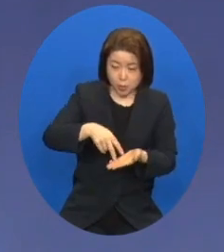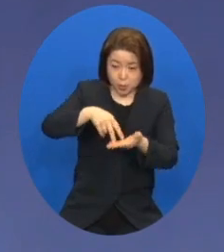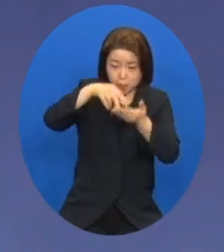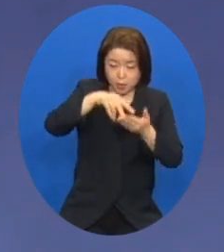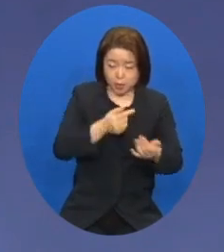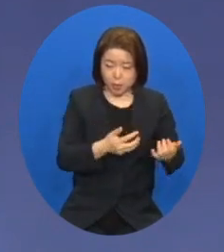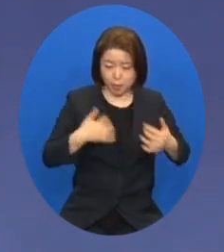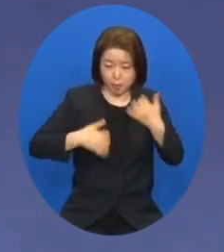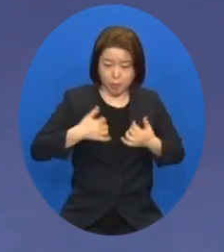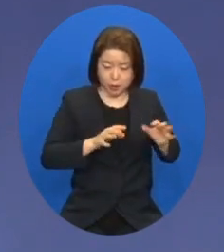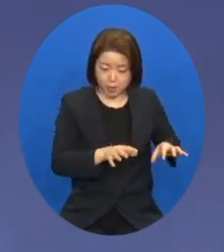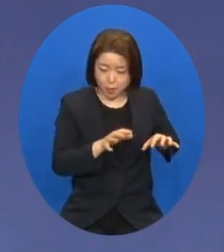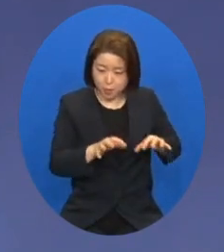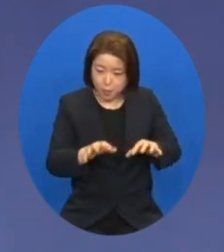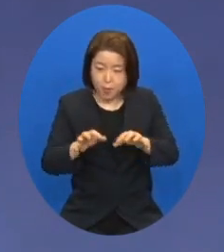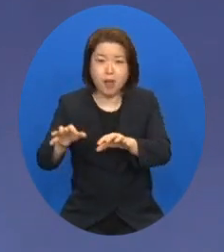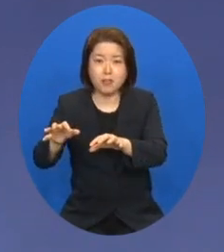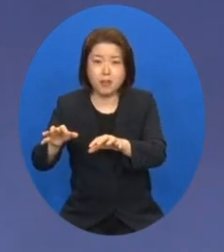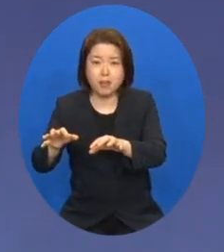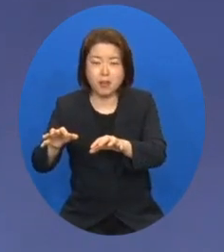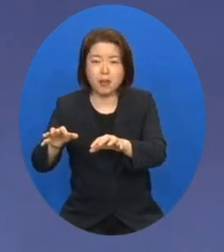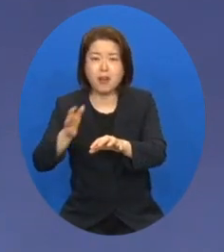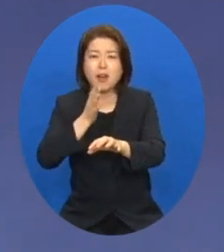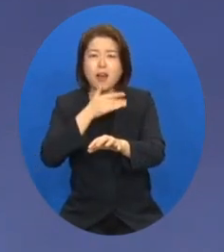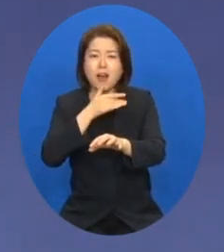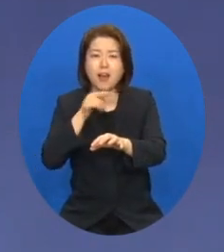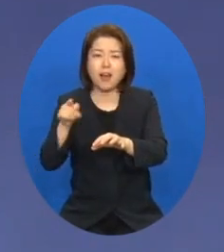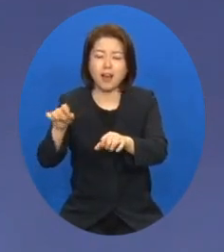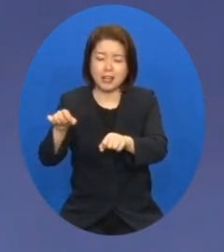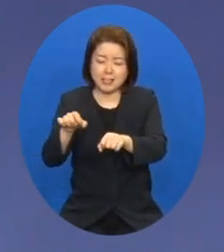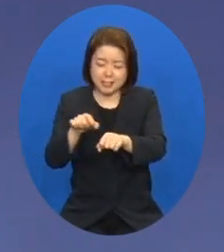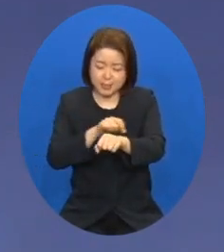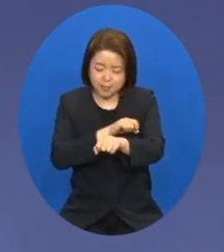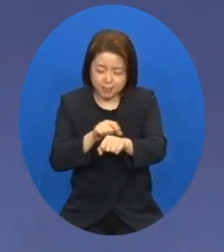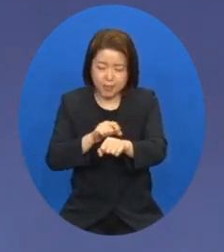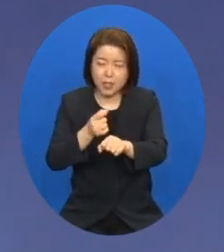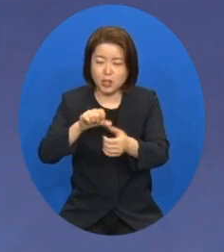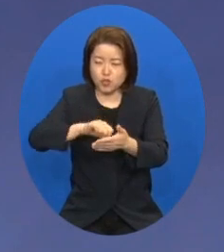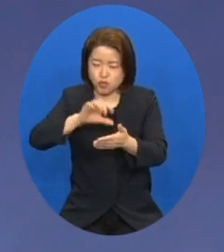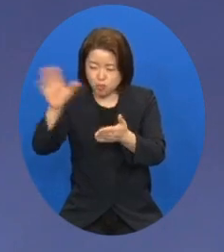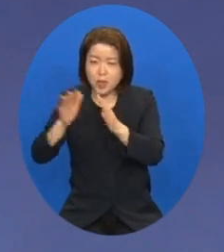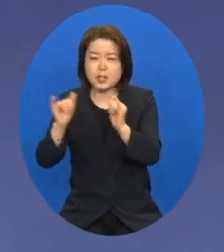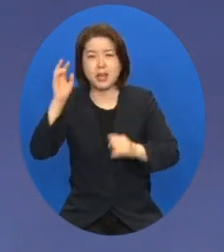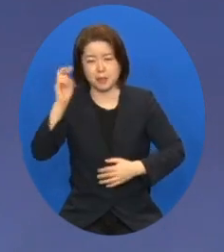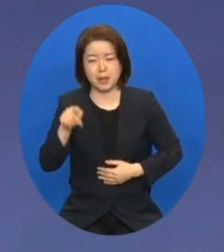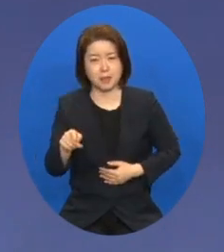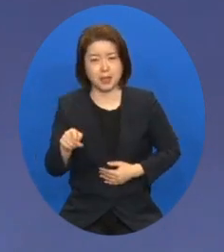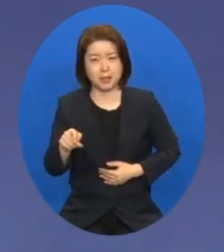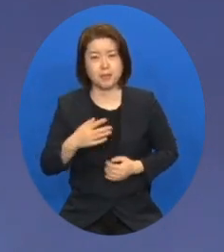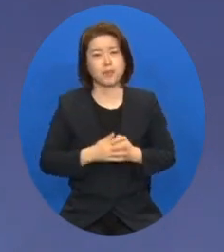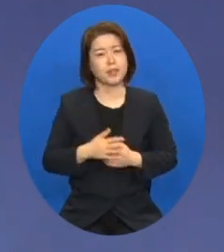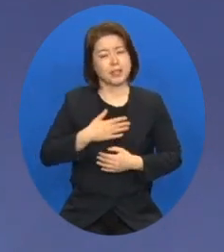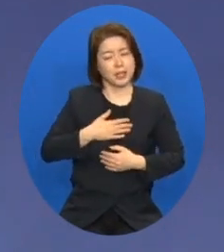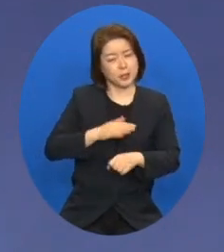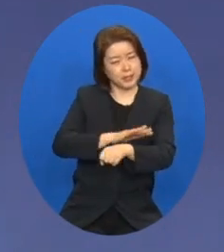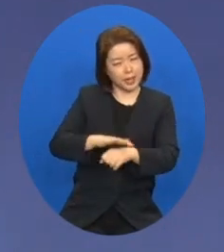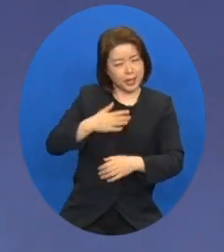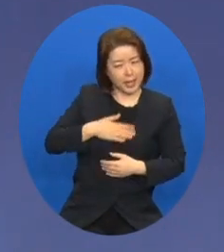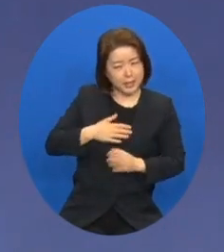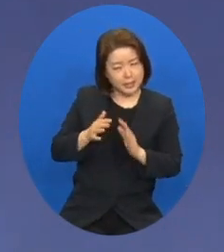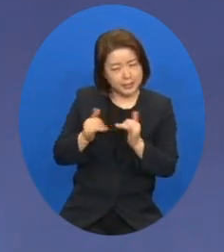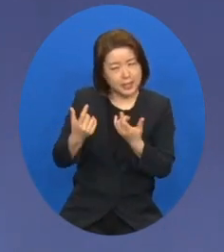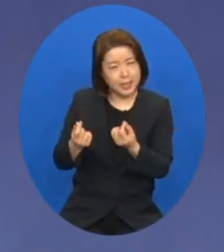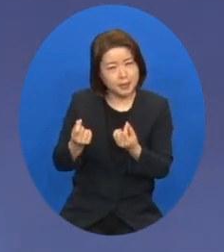환영 행렬이 얻습니다 아마 틀림없이 대단히 유명한 사람일 거야 나도 잘 아는 그런